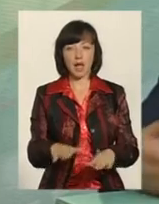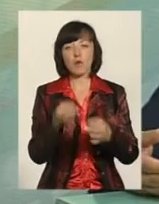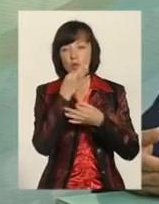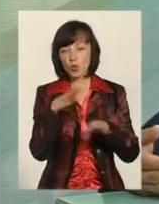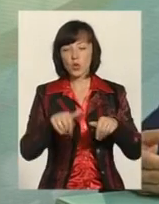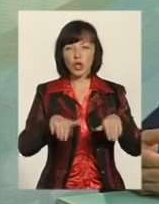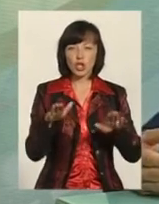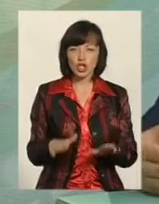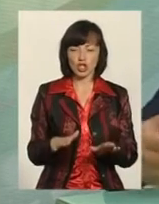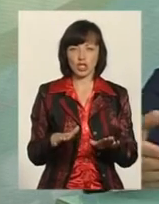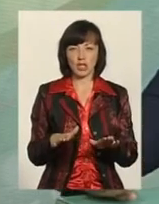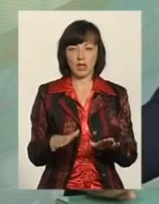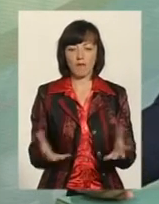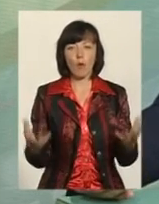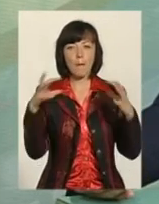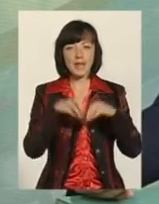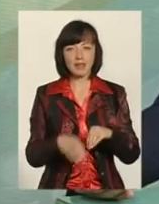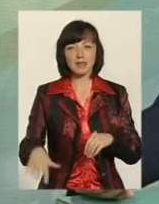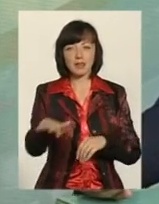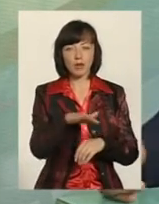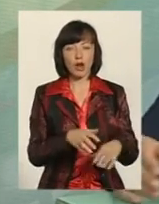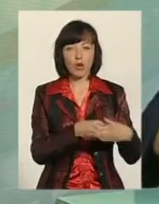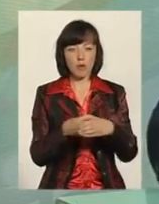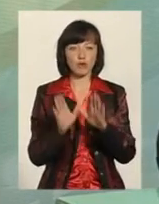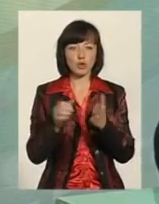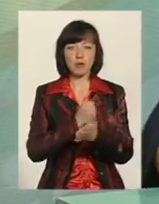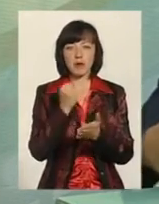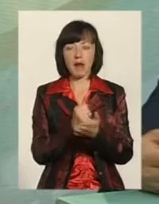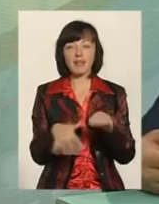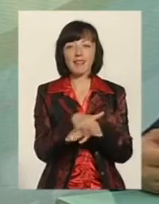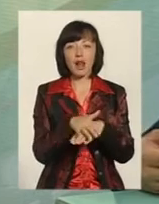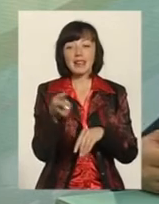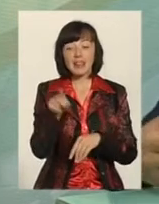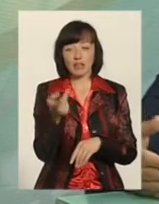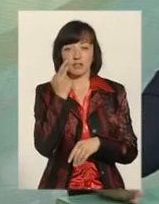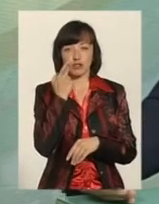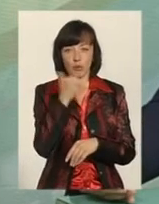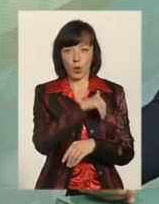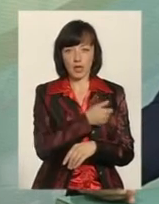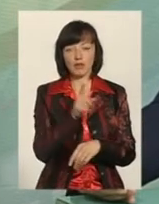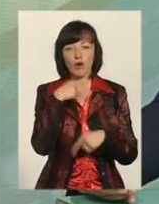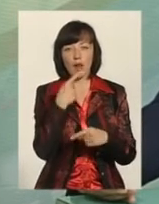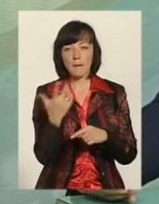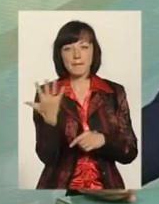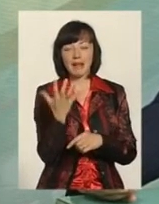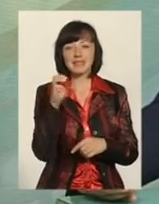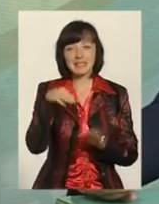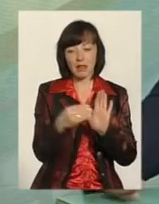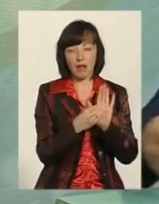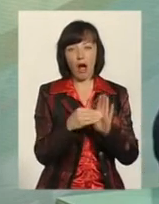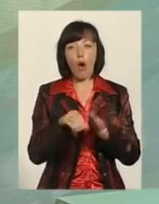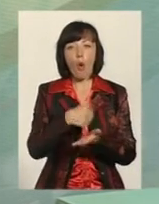будь-які рішення в об'єднаній територіальній громаді буде приймати народ. Те, чого ми завжди хотіли, те, що говорить 5 стаття